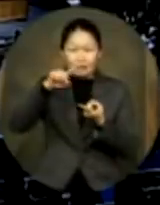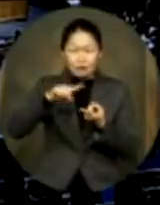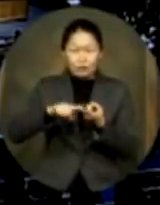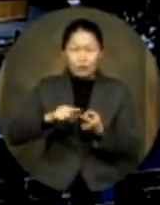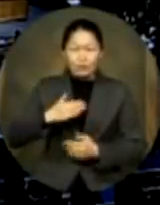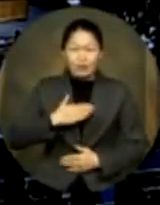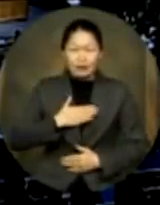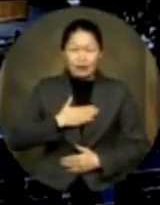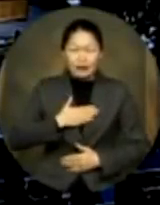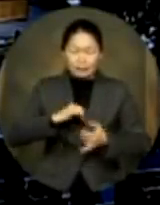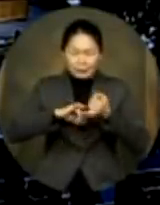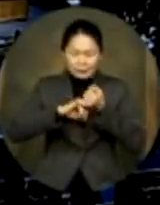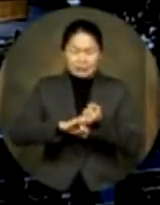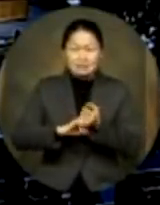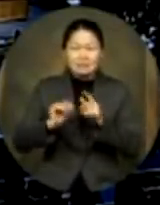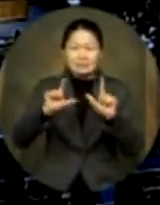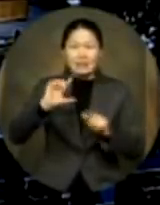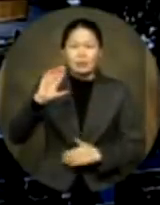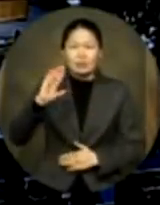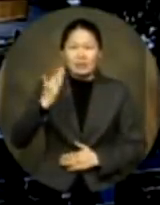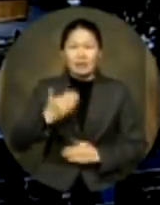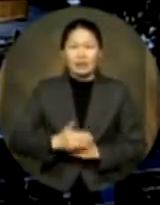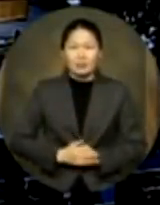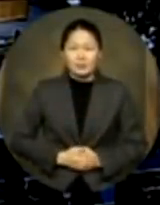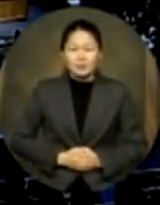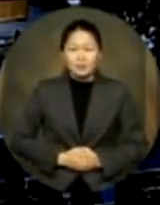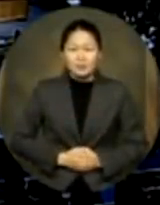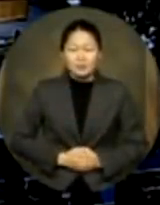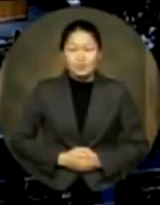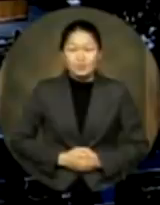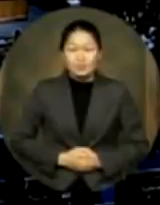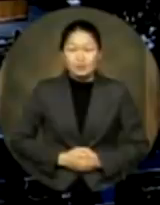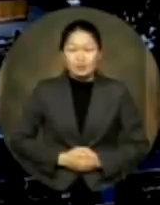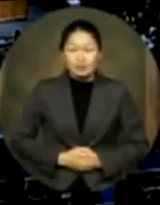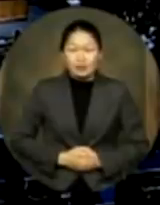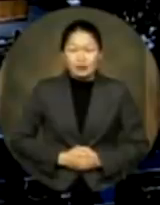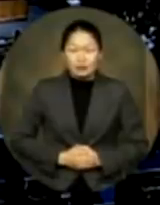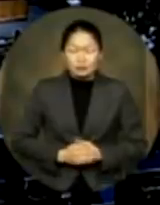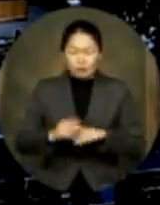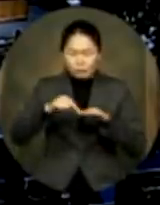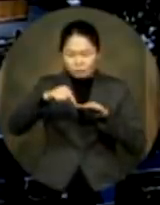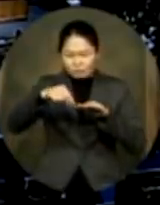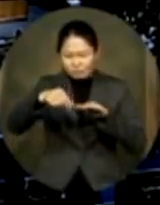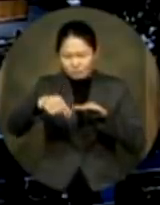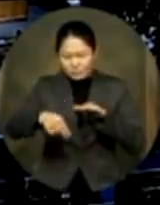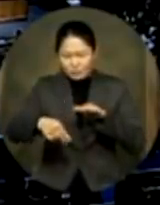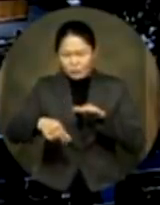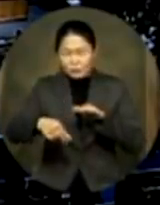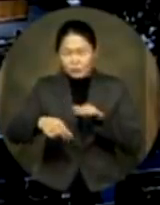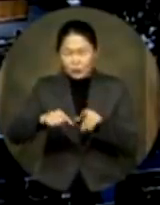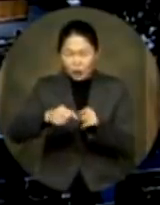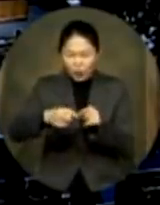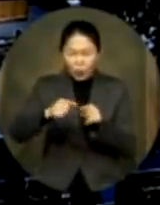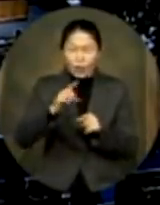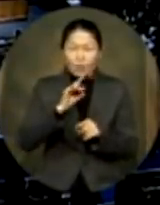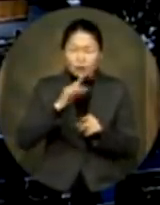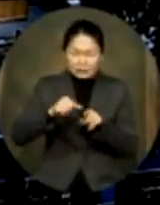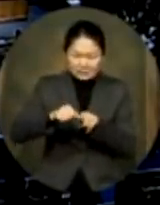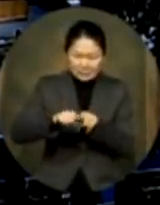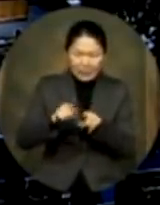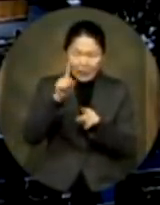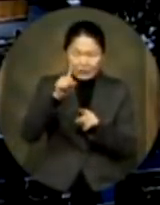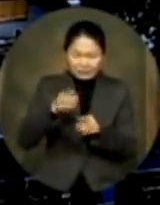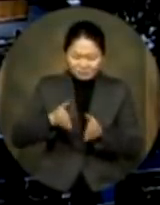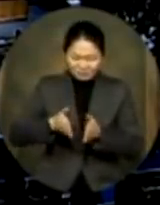내가 반드시 가야 한다 전 그 낭떠러지 외길을 걸어 가는 것 같은 마음으로 정말